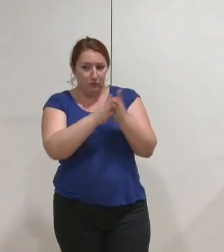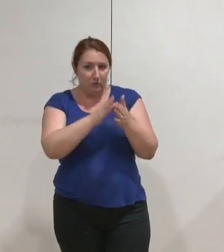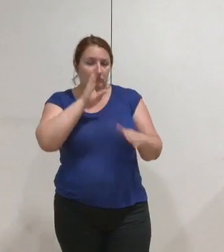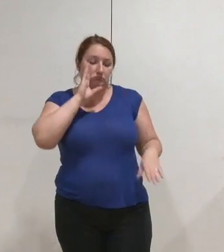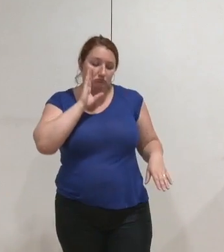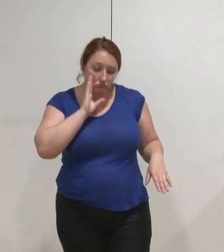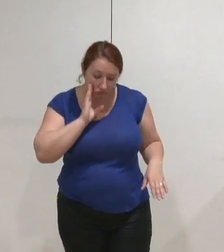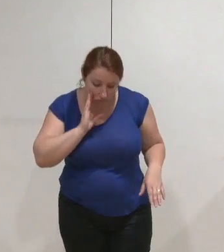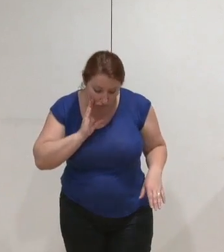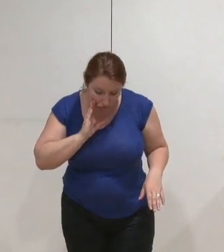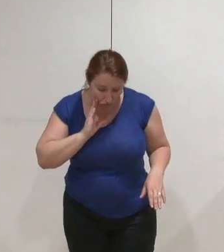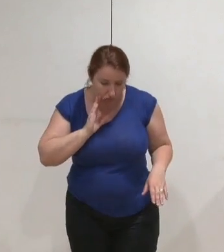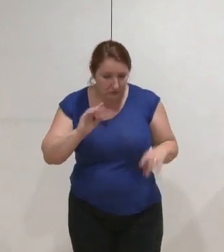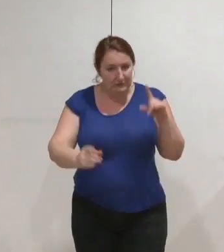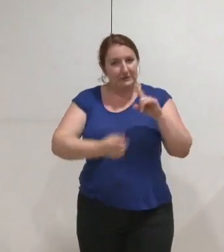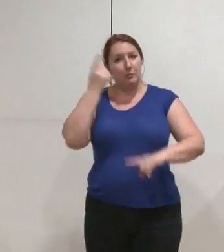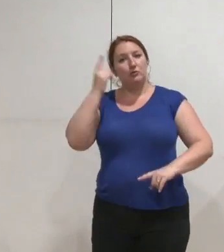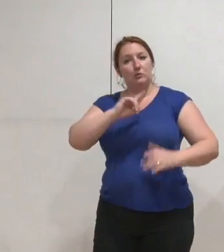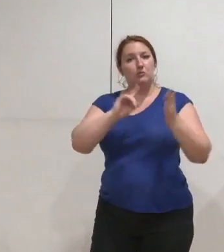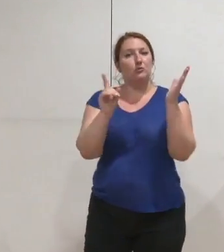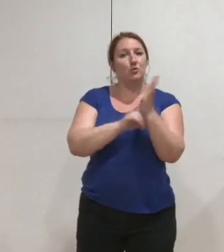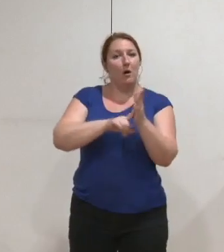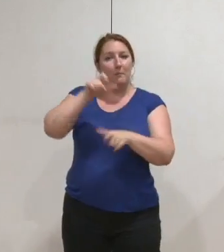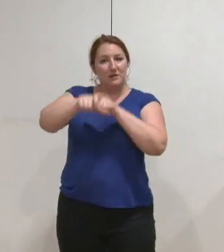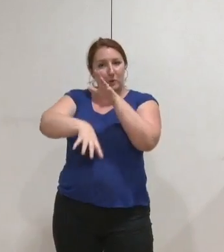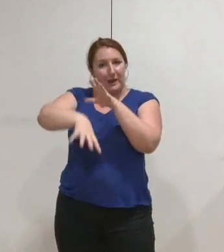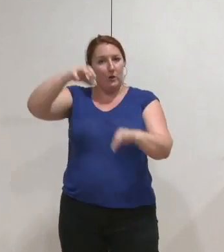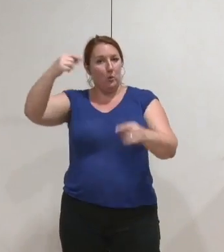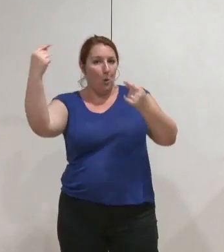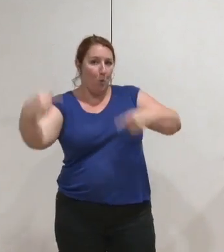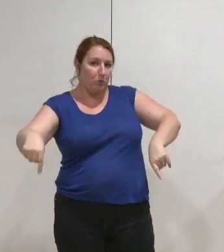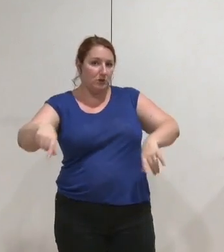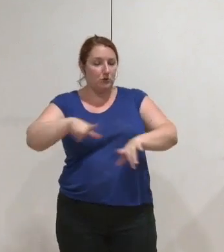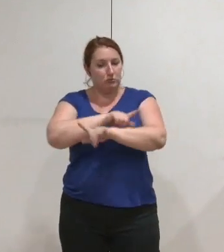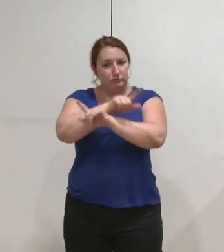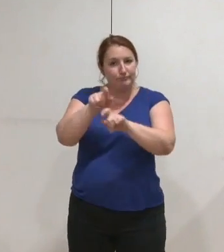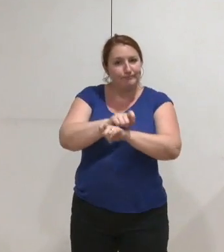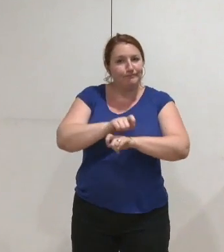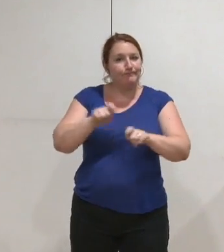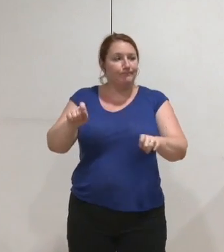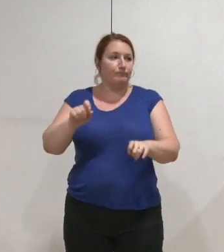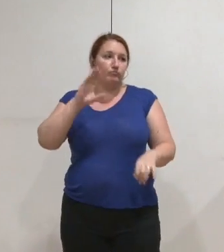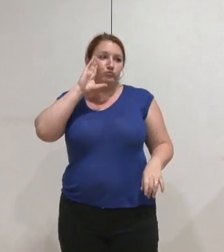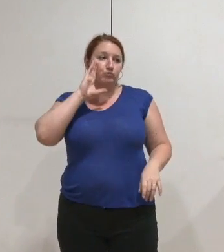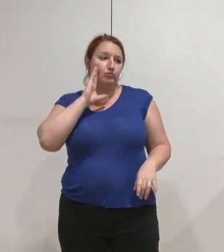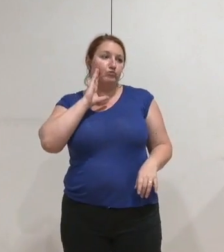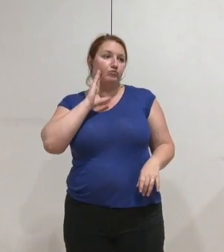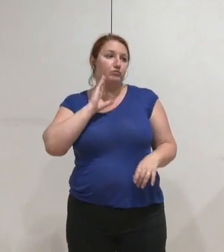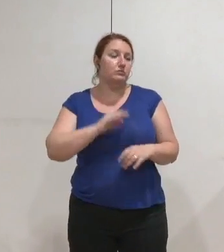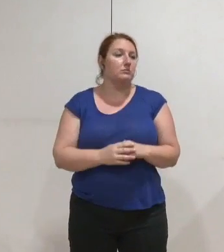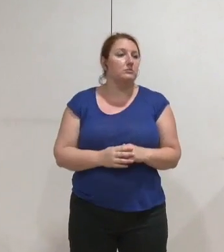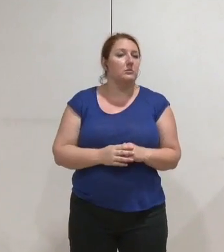d'assurer de faire respecter les droits des élus de l'opposition dans l'ensemble des commissions et nous souhaitons